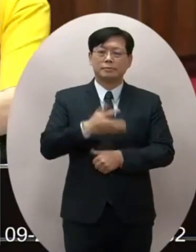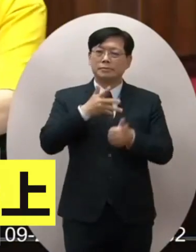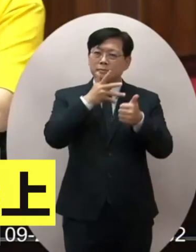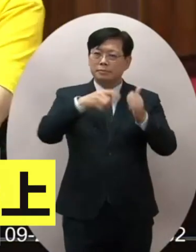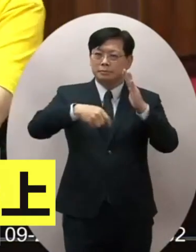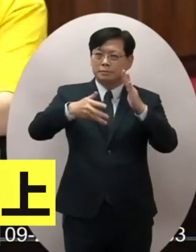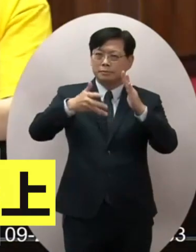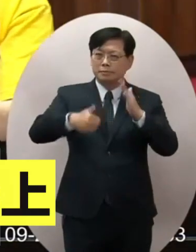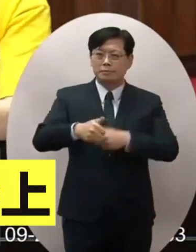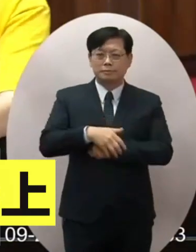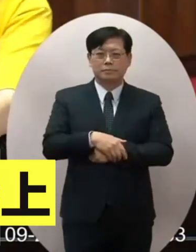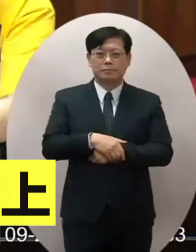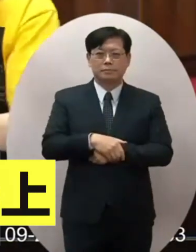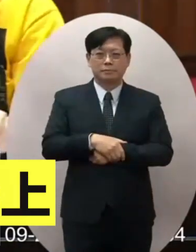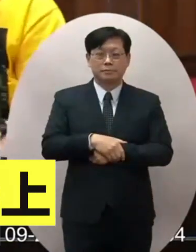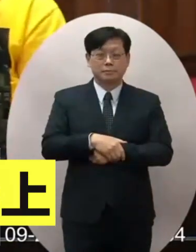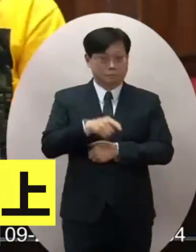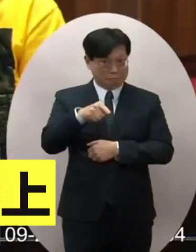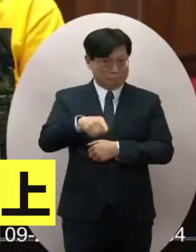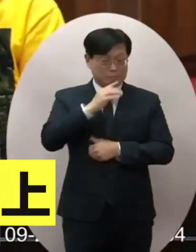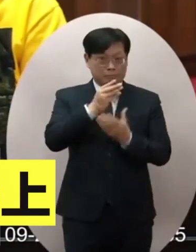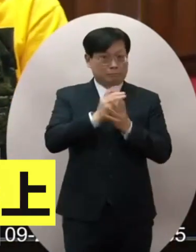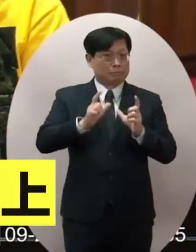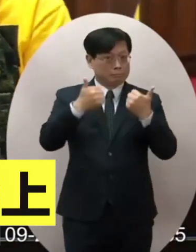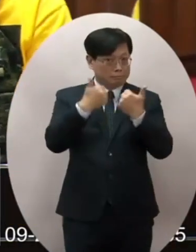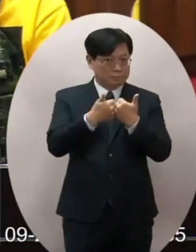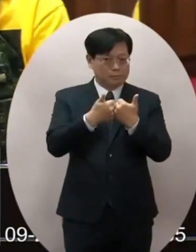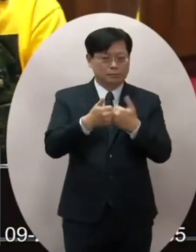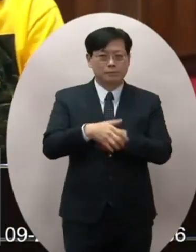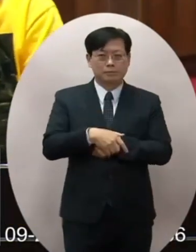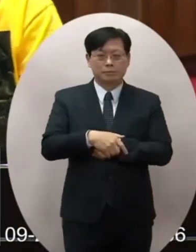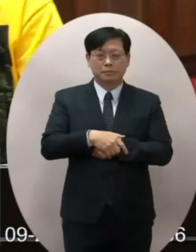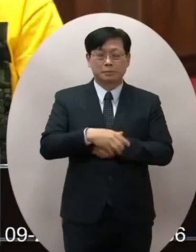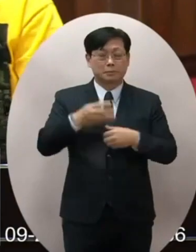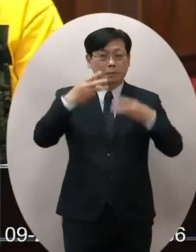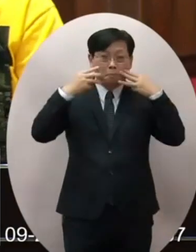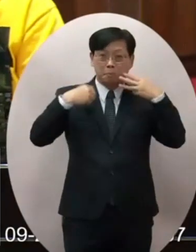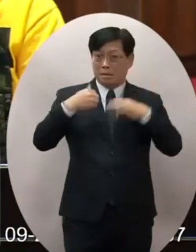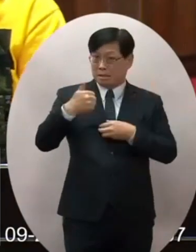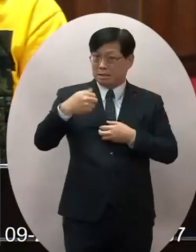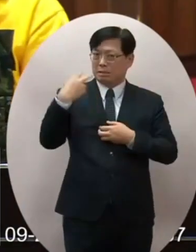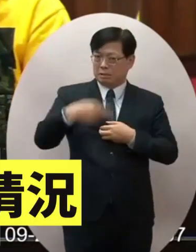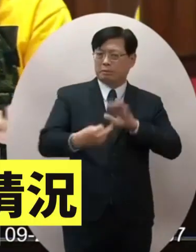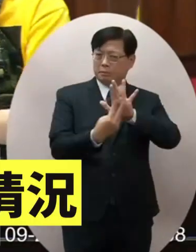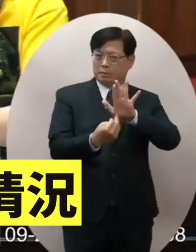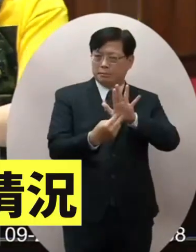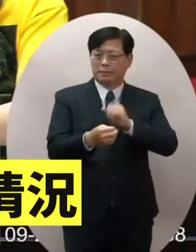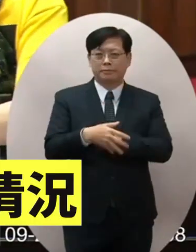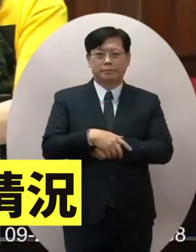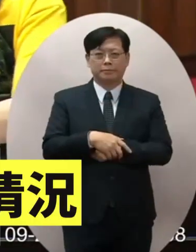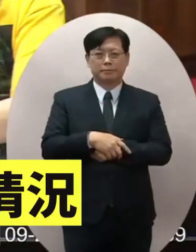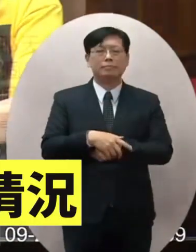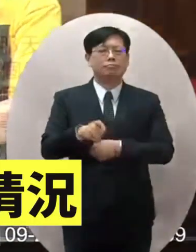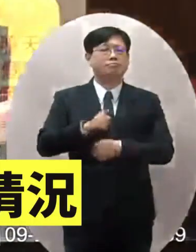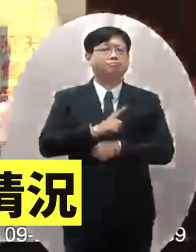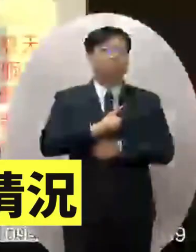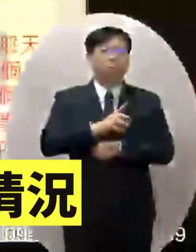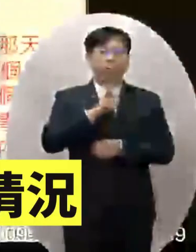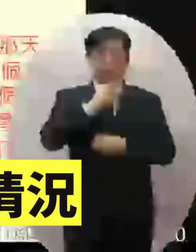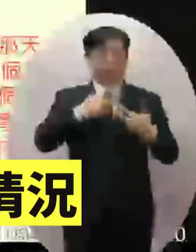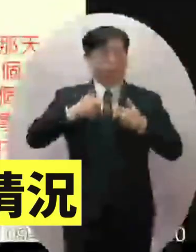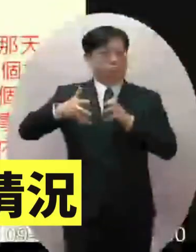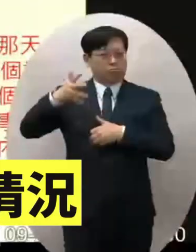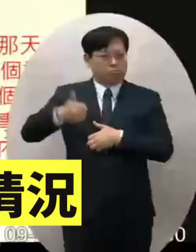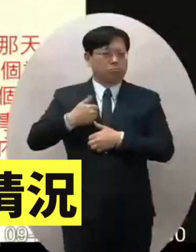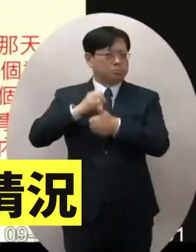问院长，就是说在那一天的股东会议上，裴伟甚至还说他就跟小英